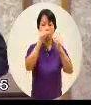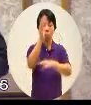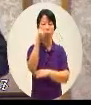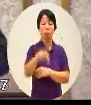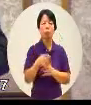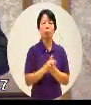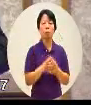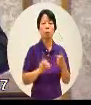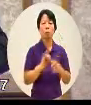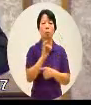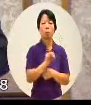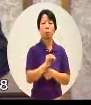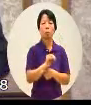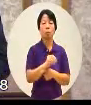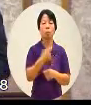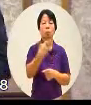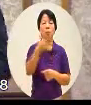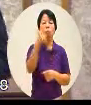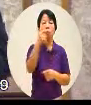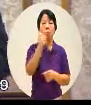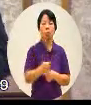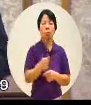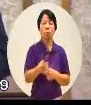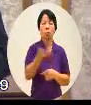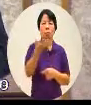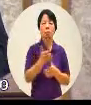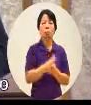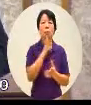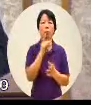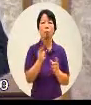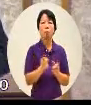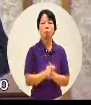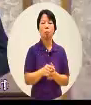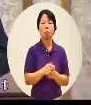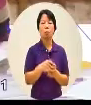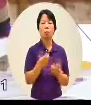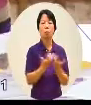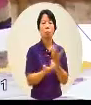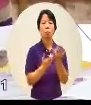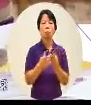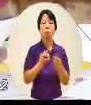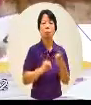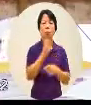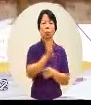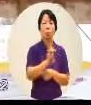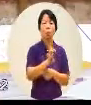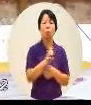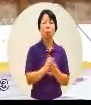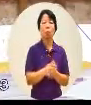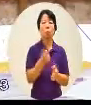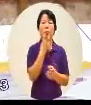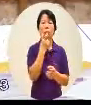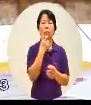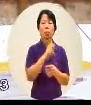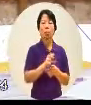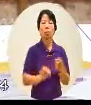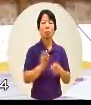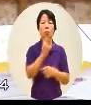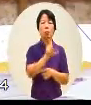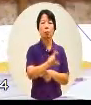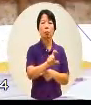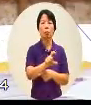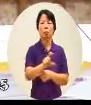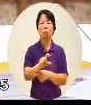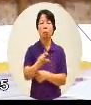有60几%，大概有6亿多，那我们高雄市 6亿多是配合40%，是不是？ 对， 中央60%， 对对， 地